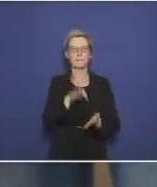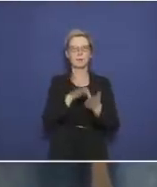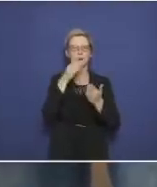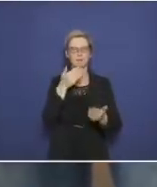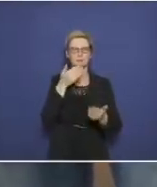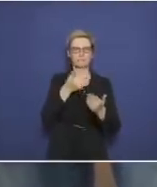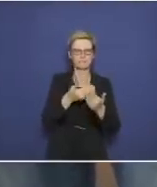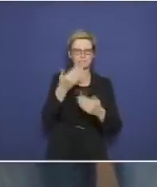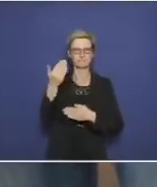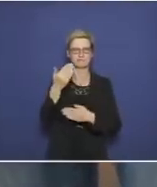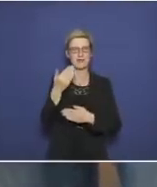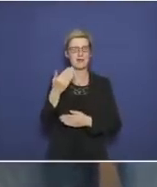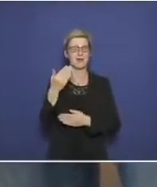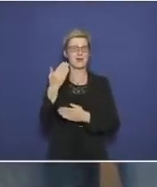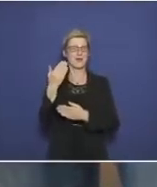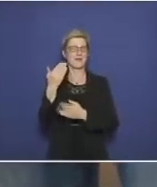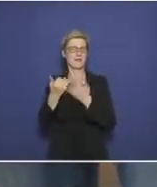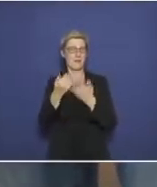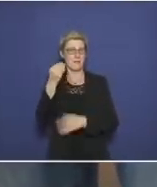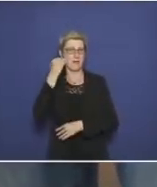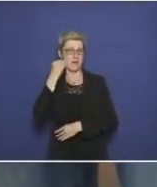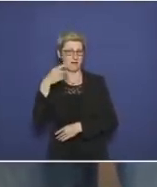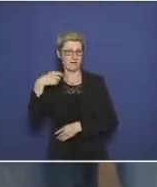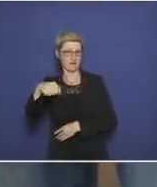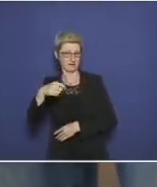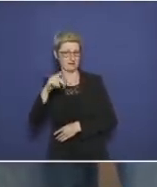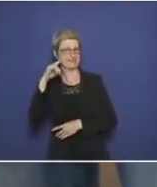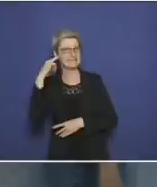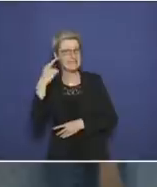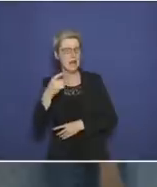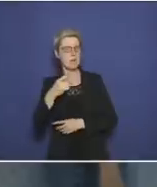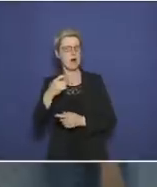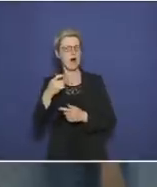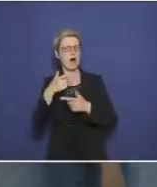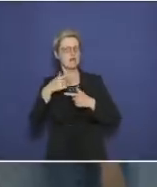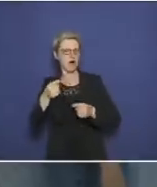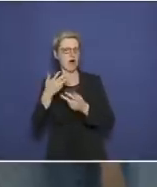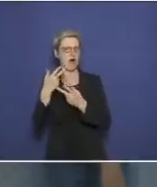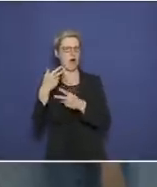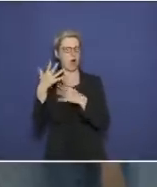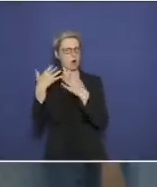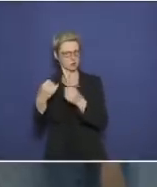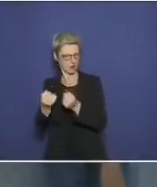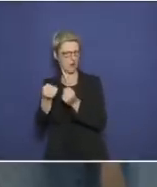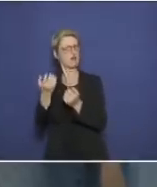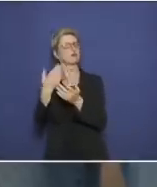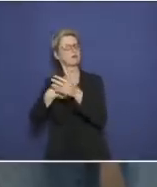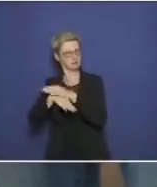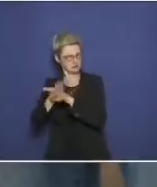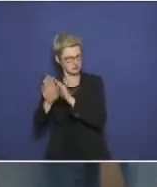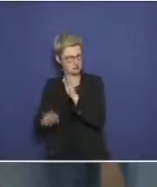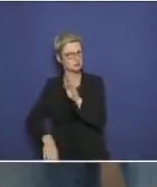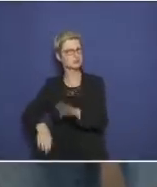aus einem Pfarrhaushalt. Sie ist der christlichen Kirche, den Kirchen, eng verbunden. Teilt sie diese Einschätzung,